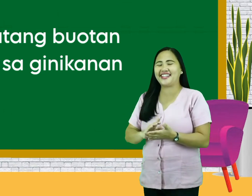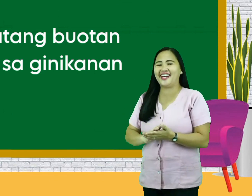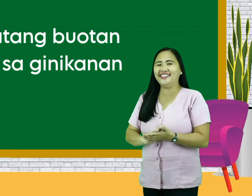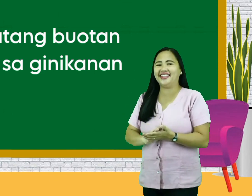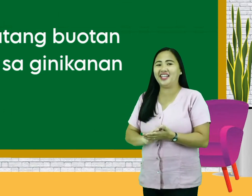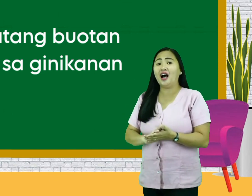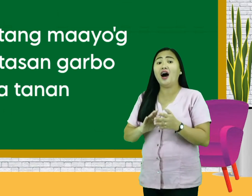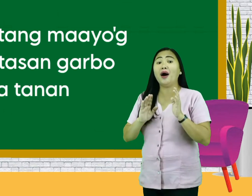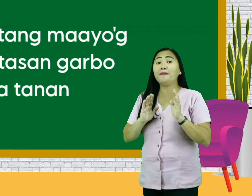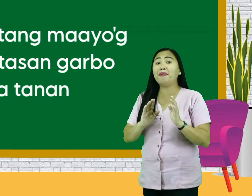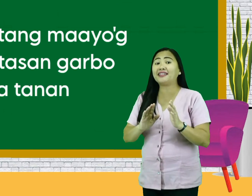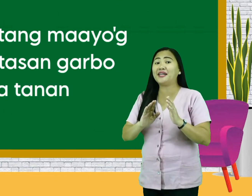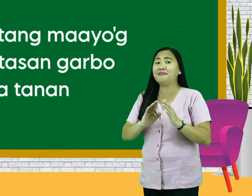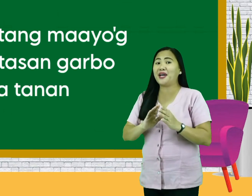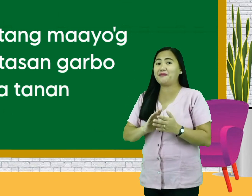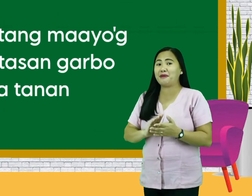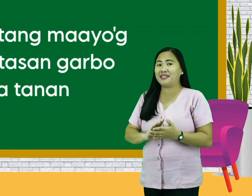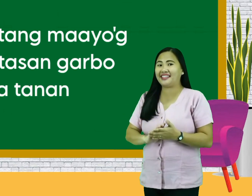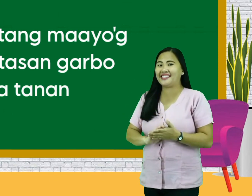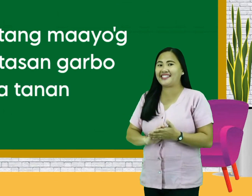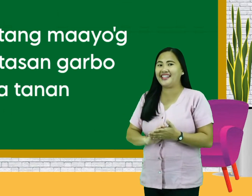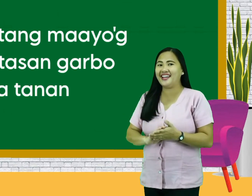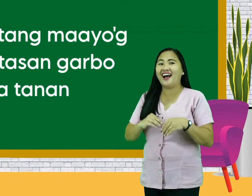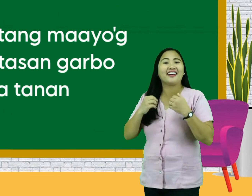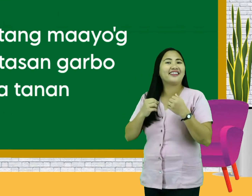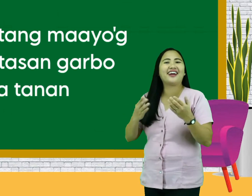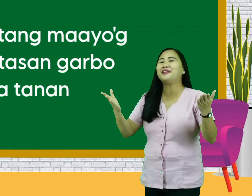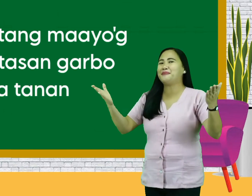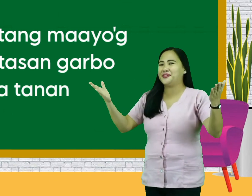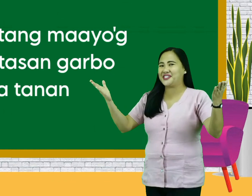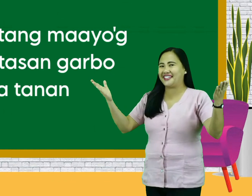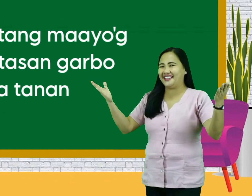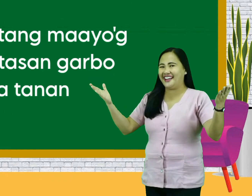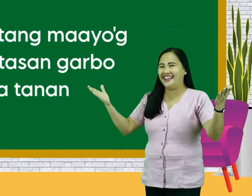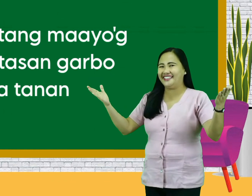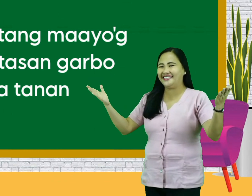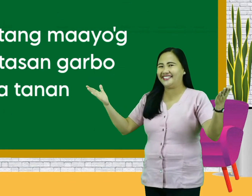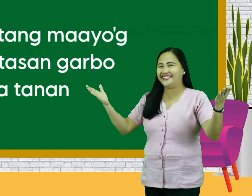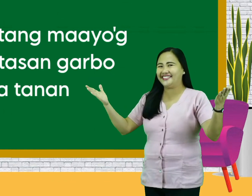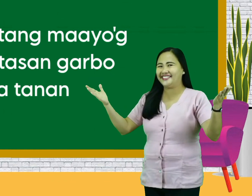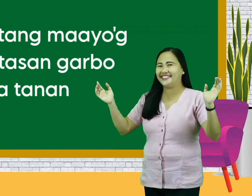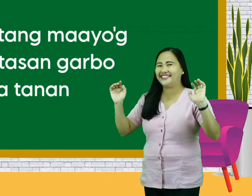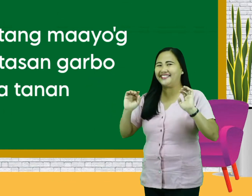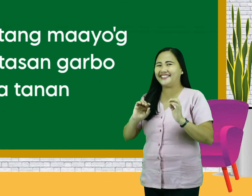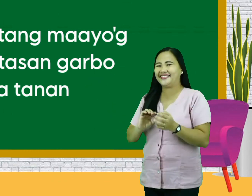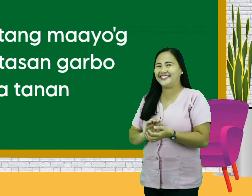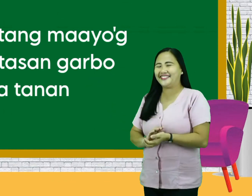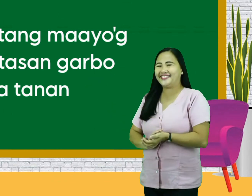ginikanan, ang batang may pamatasan, gago sa tanan.